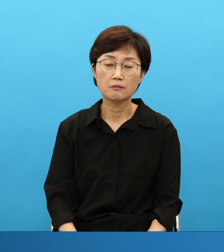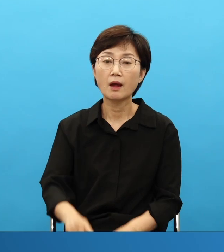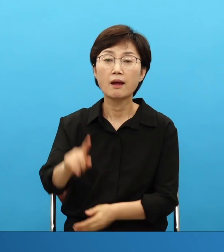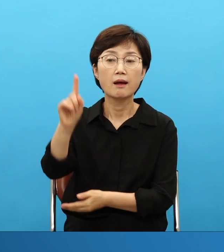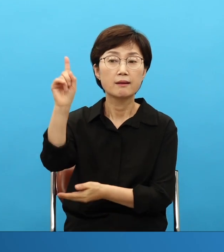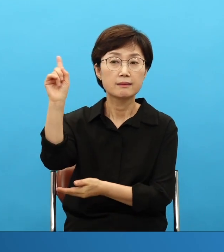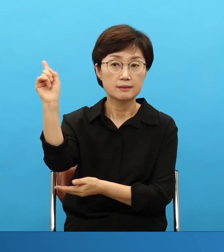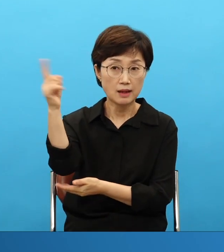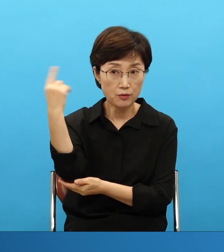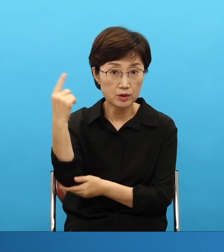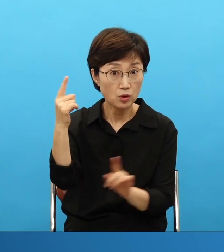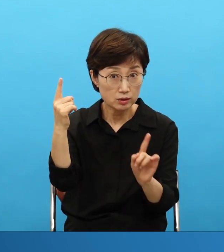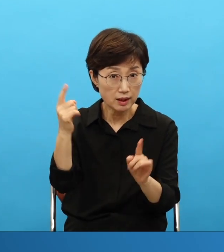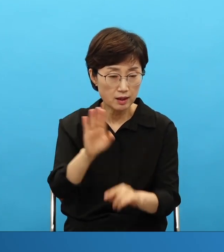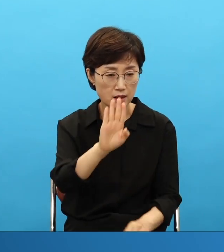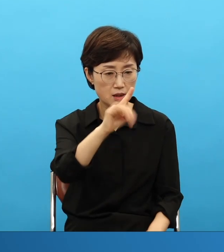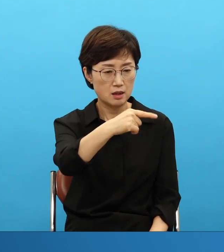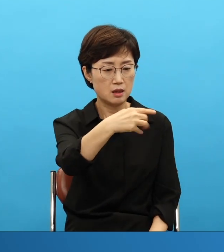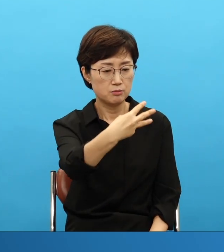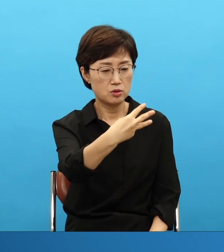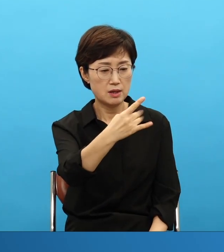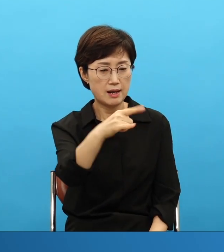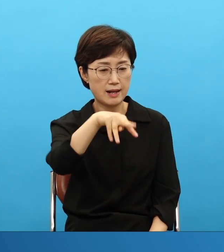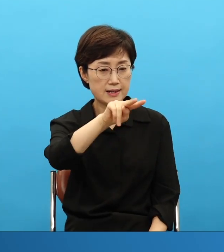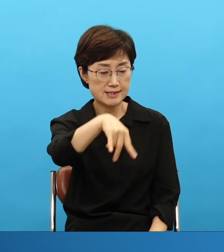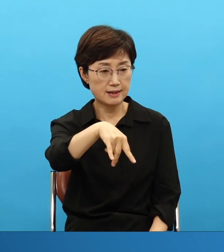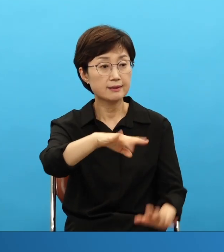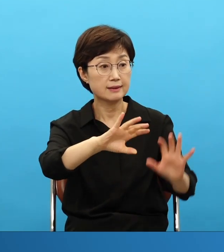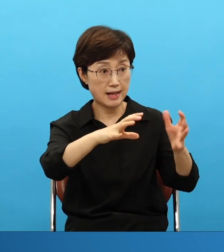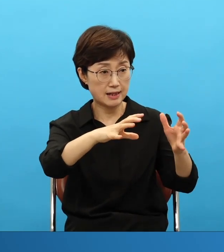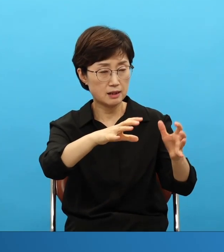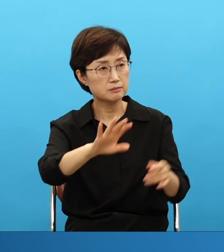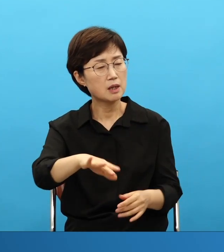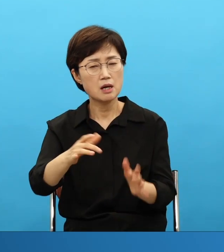다윗이 블레셋 사람에게 여호와의 증거